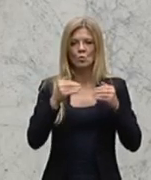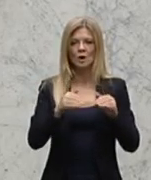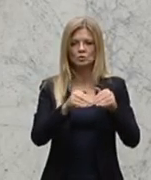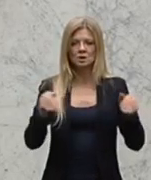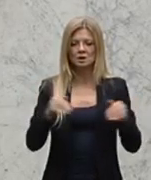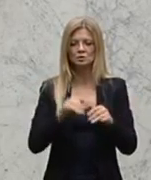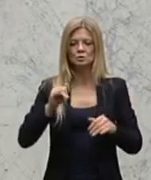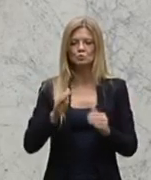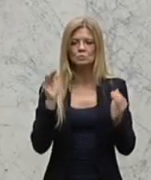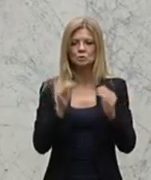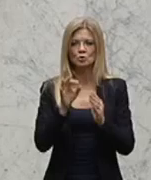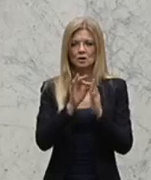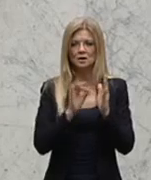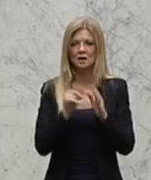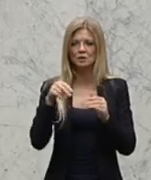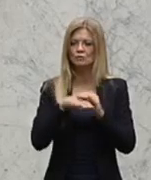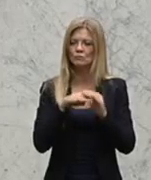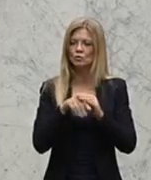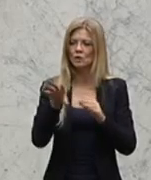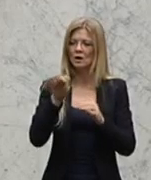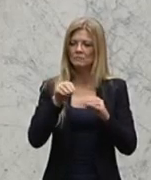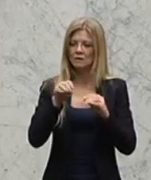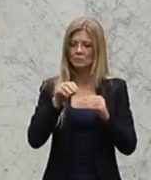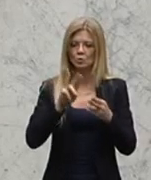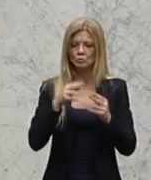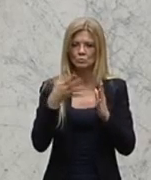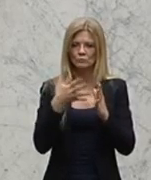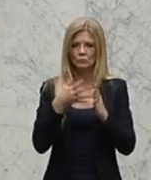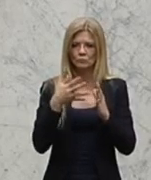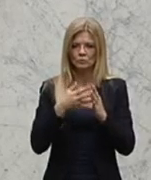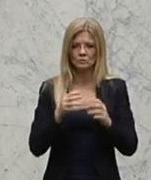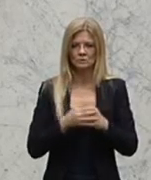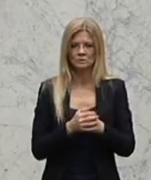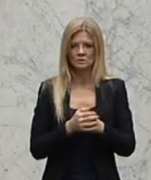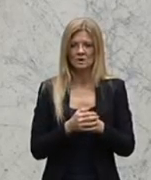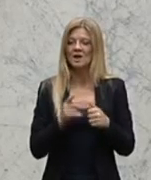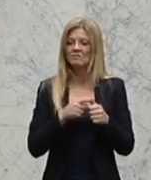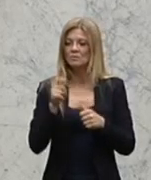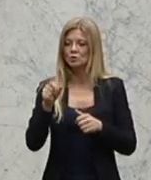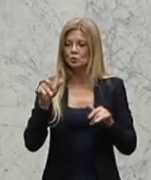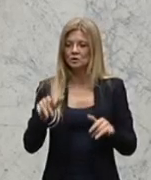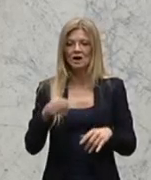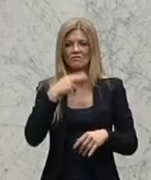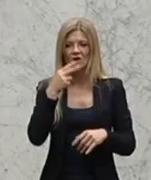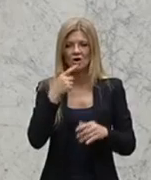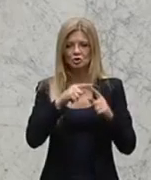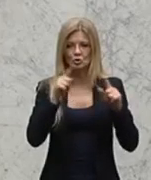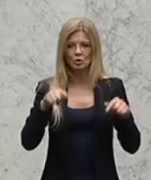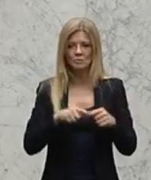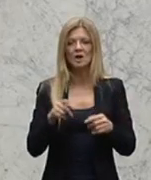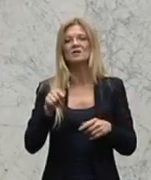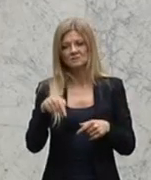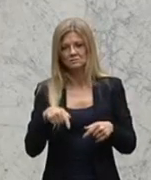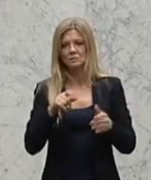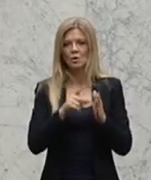persönlichen Daten der Flüchtlinge zu erfassen und zu überprüfen, wobei Personen mit gefälschten Dokumenten, und das kommt nicht so